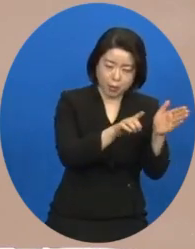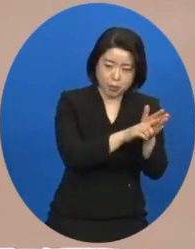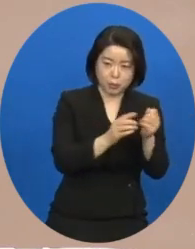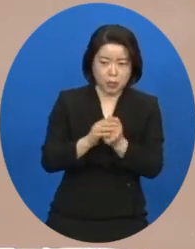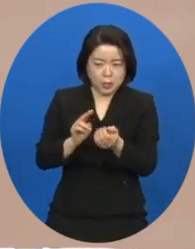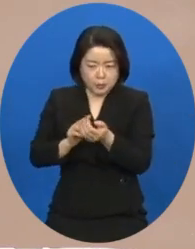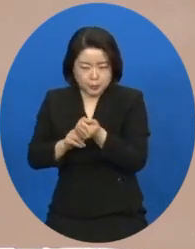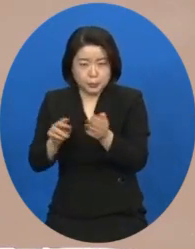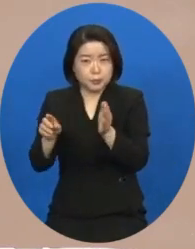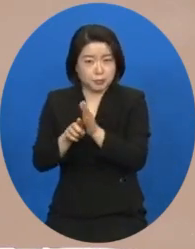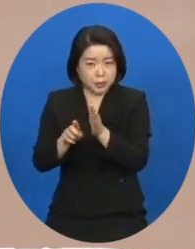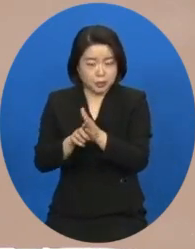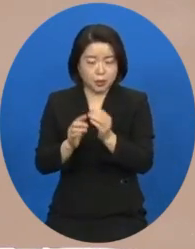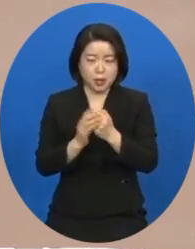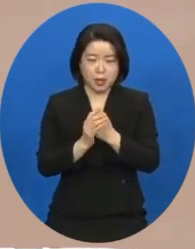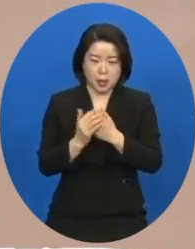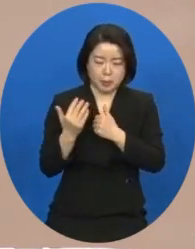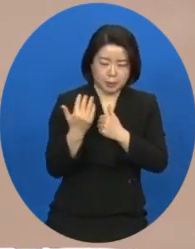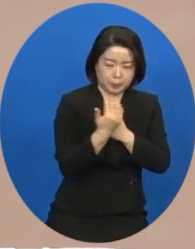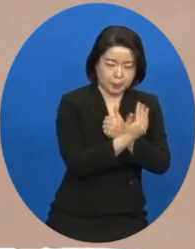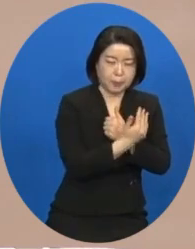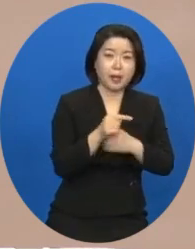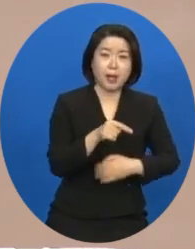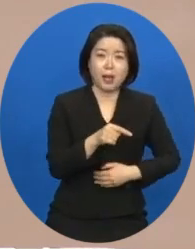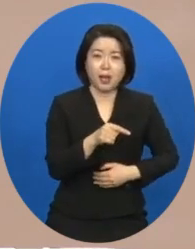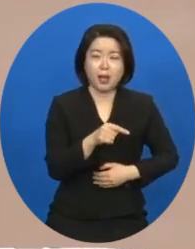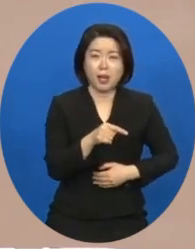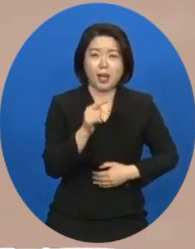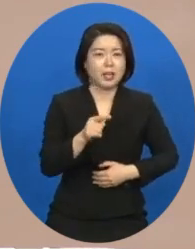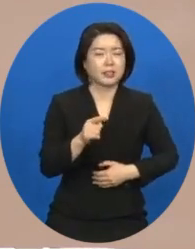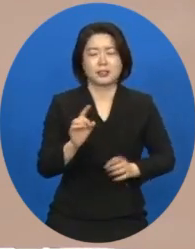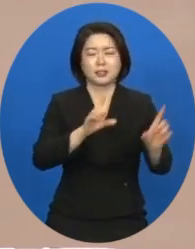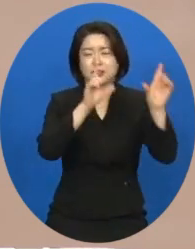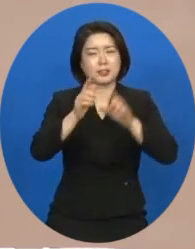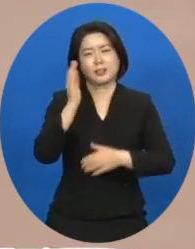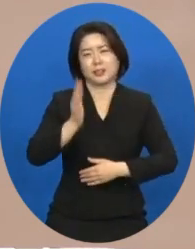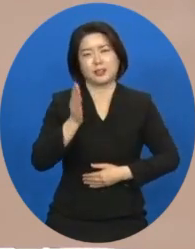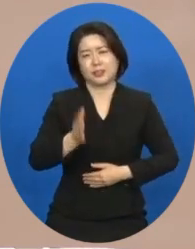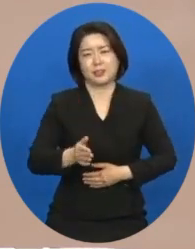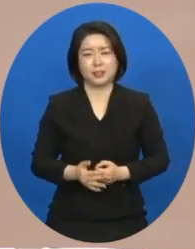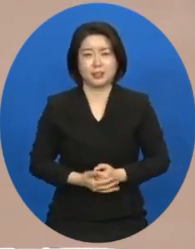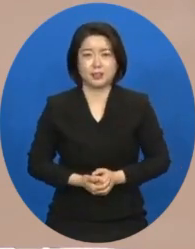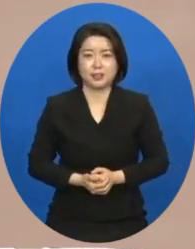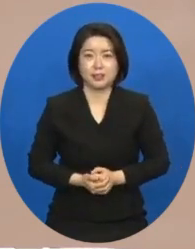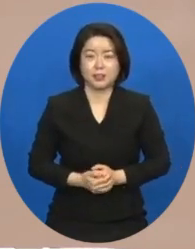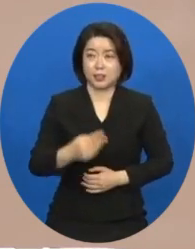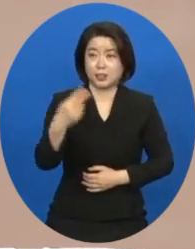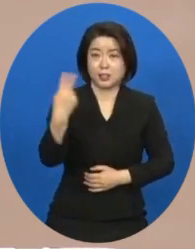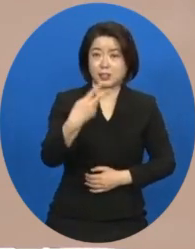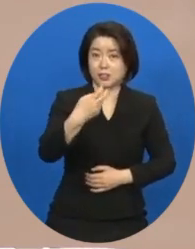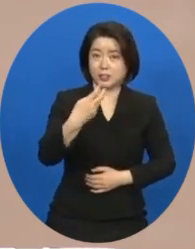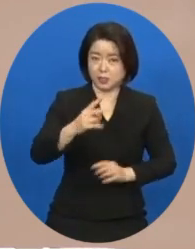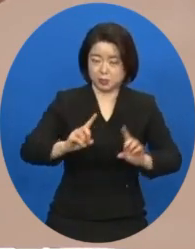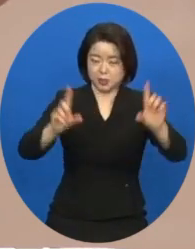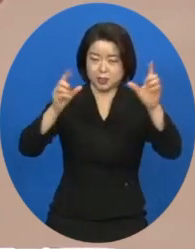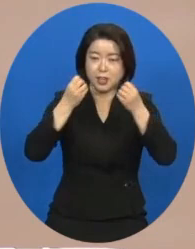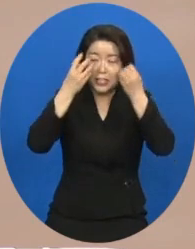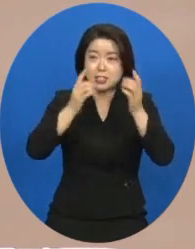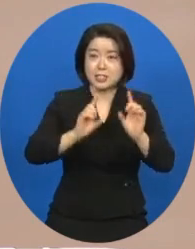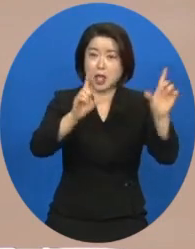믿으려고 그러고 감추고 믿으려고 그렇게 살면 안 됩니다. 2022년 새해를